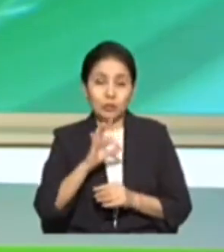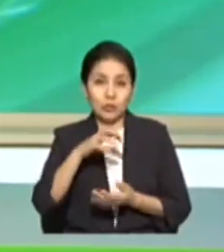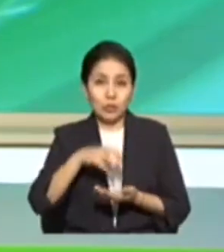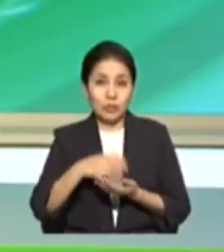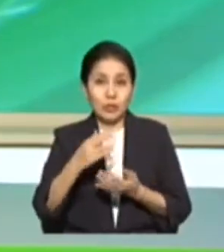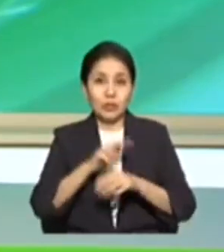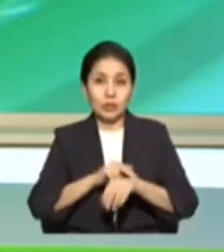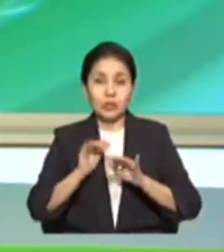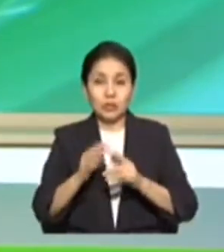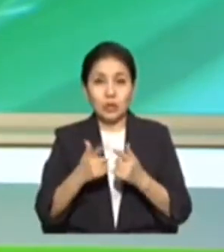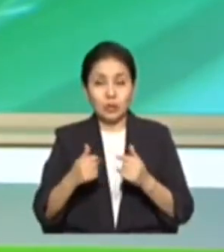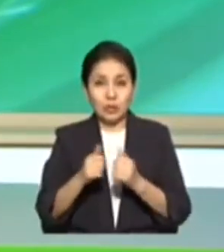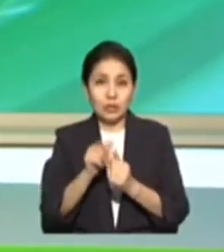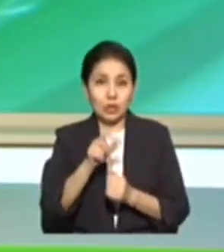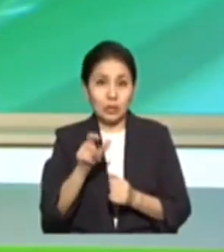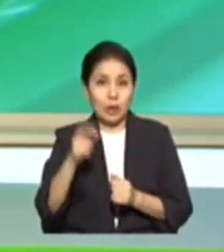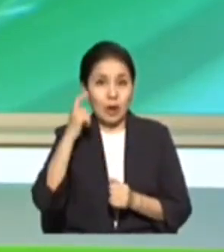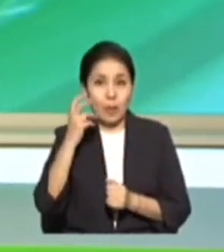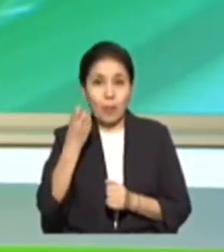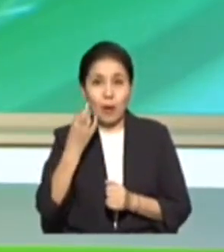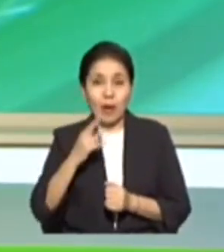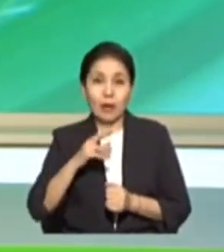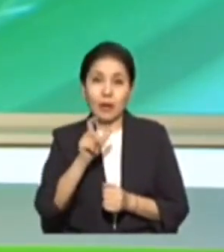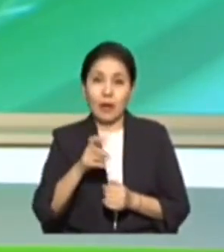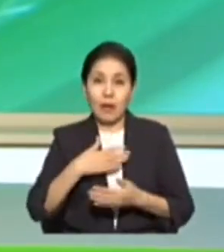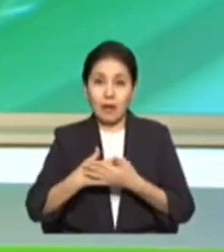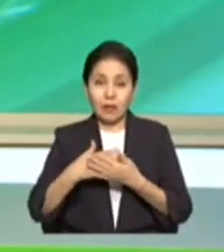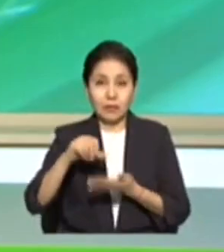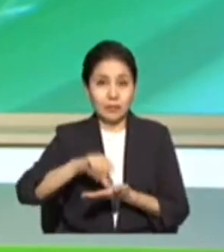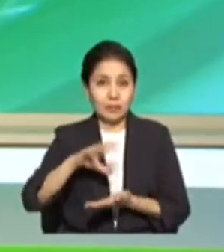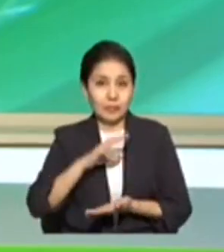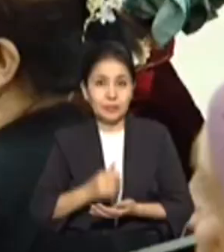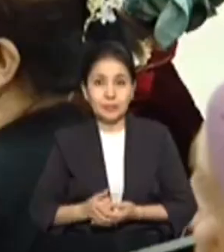vakili, ichki ishlar organlari xodimlari, mahalla ahli va faollari ishtirok etdi.